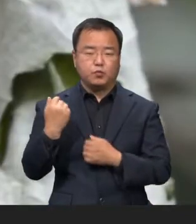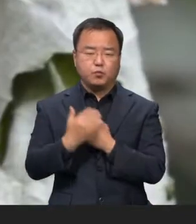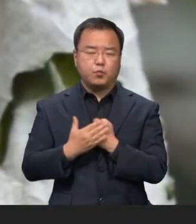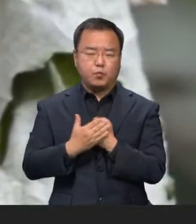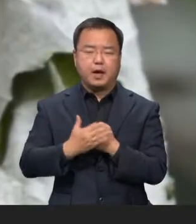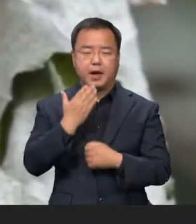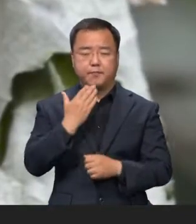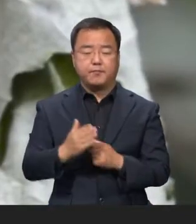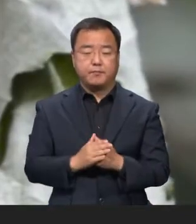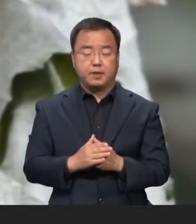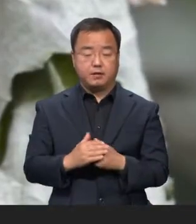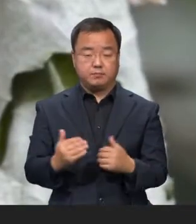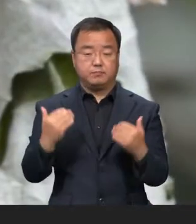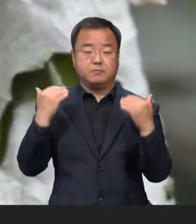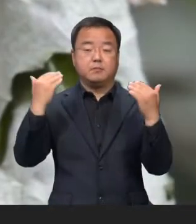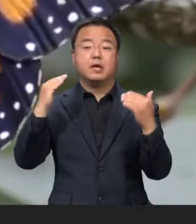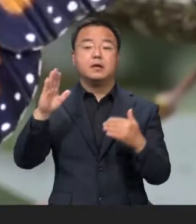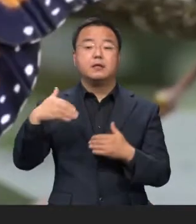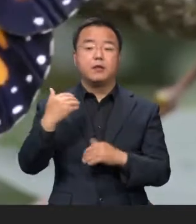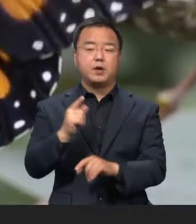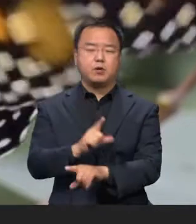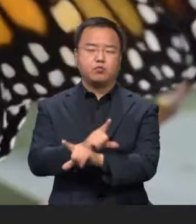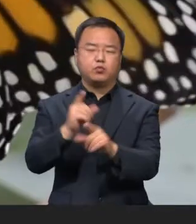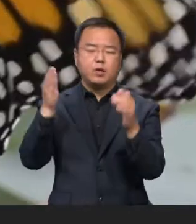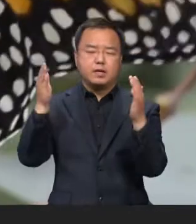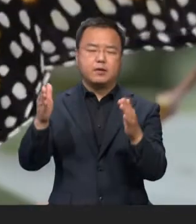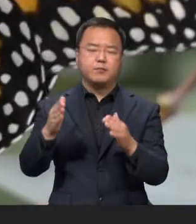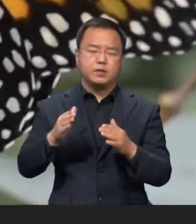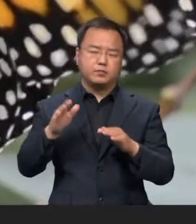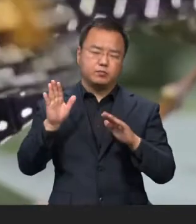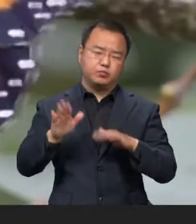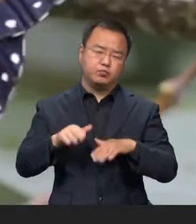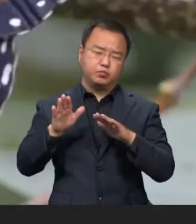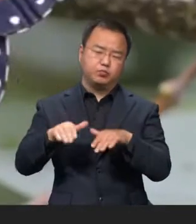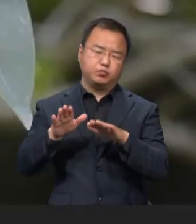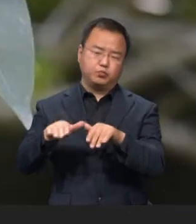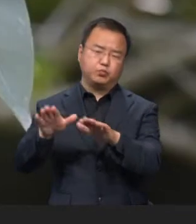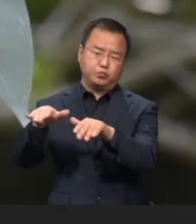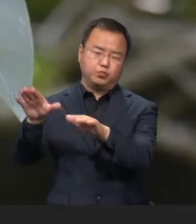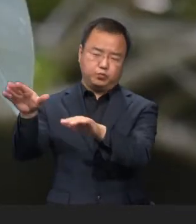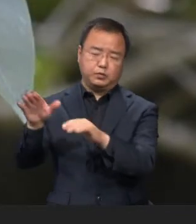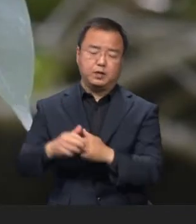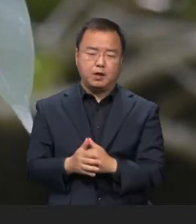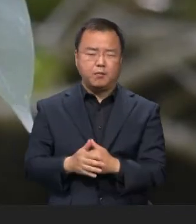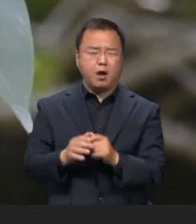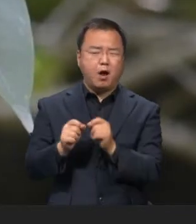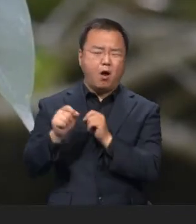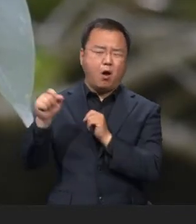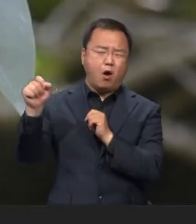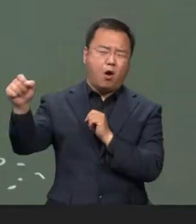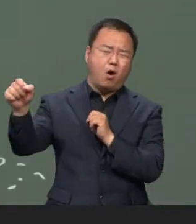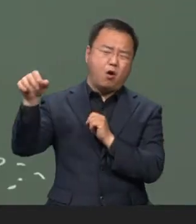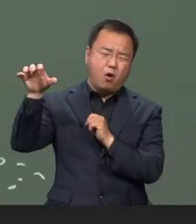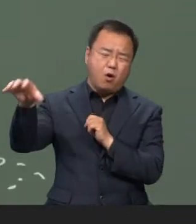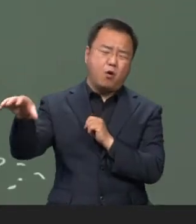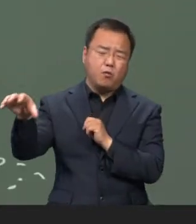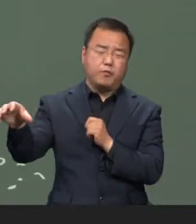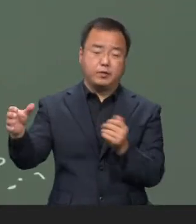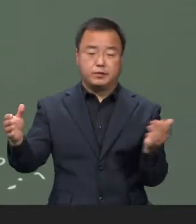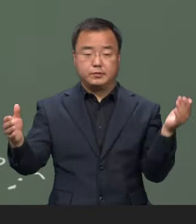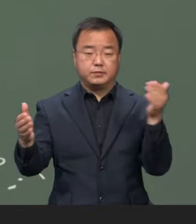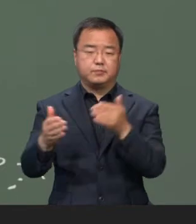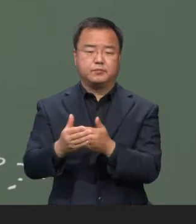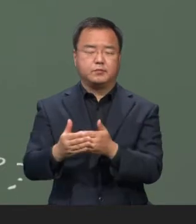성충이 된 애벌레는 다시 북쪽을 향해 날갯짓을 합니다. 멀고도 험한 대장정 속에서